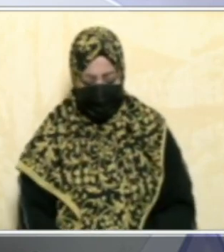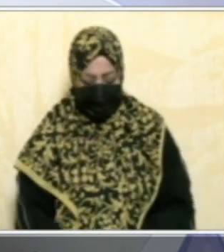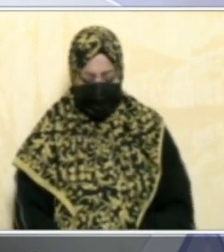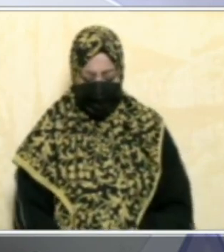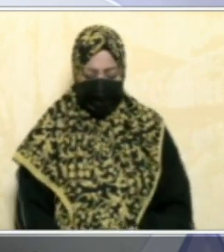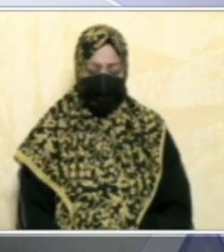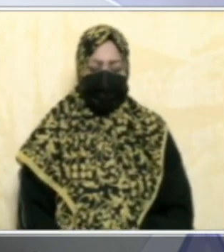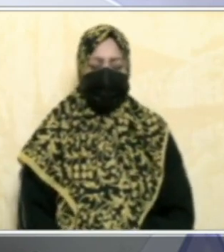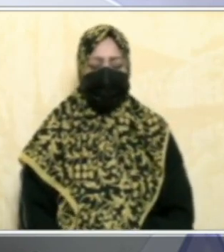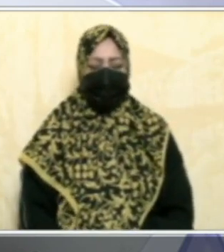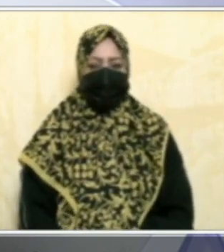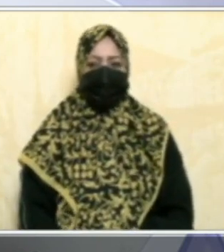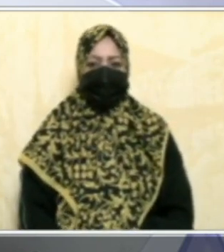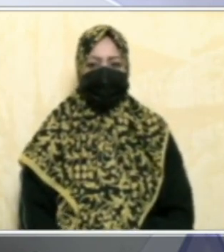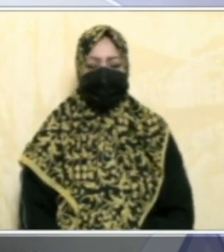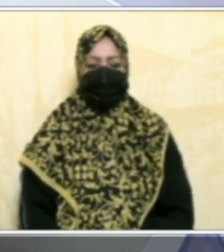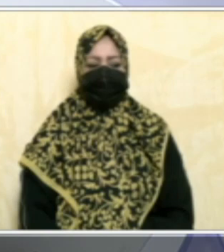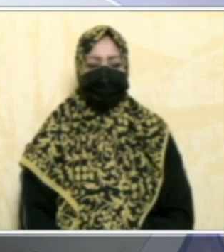الأخ محمد من البيضة.